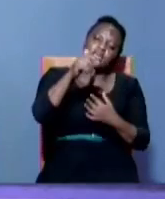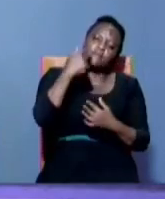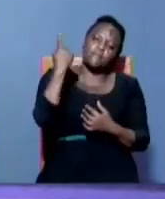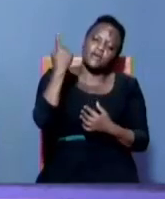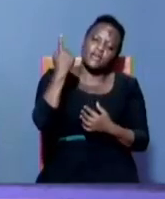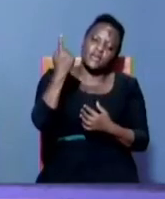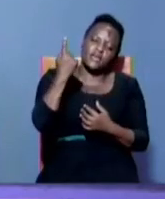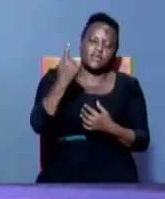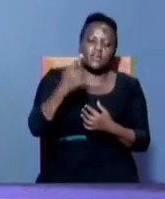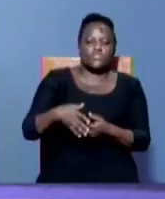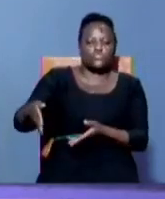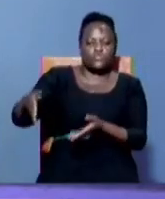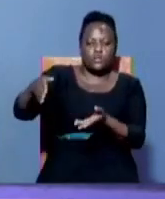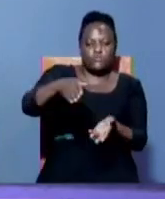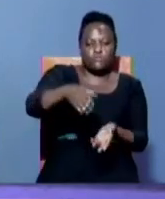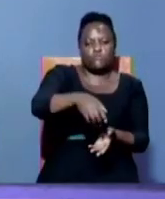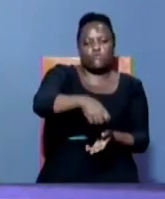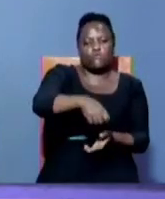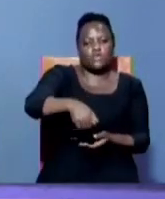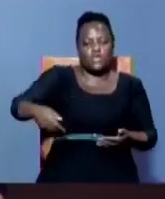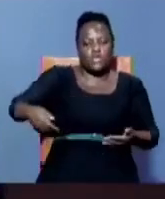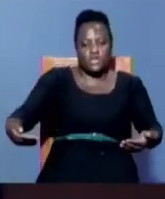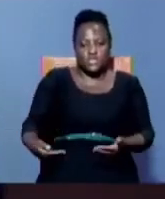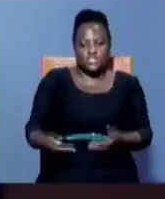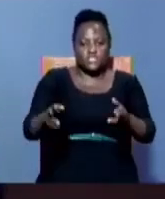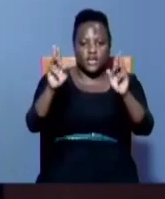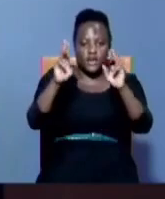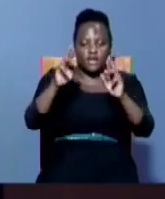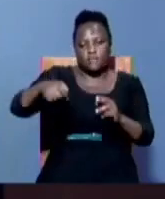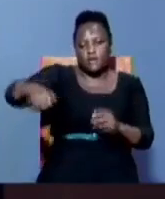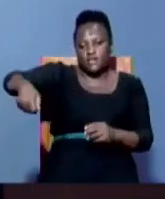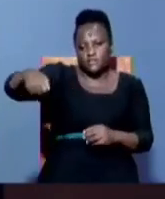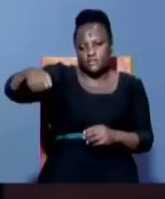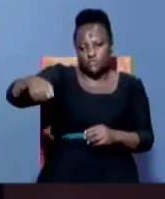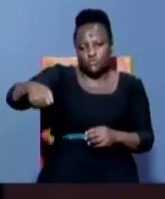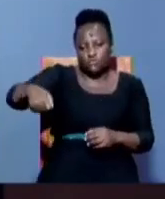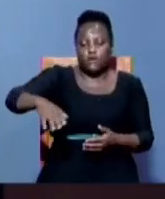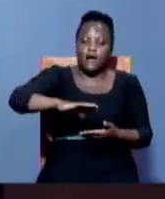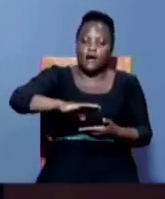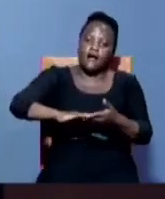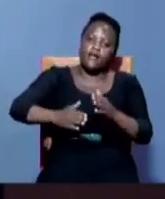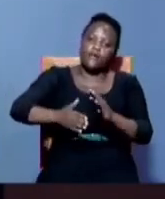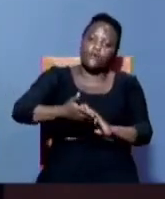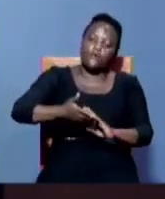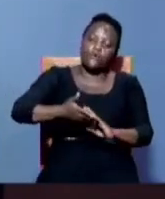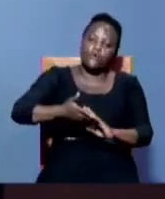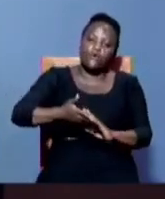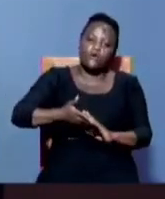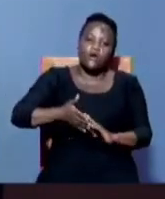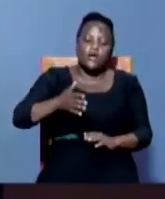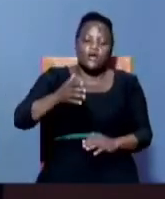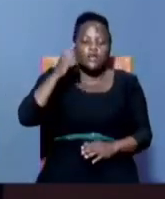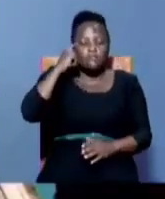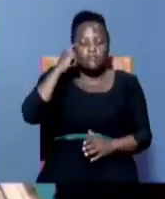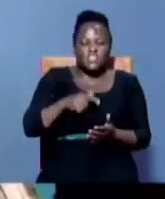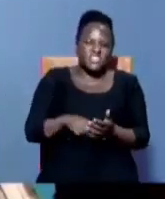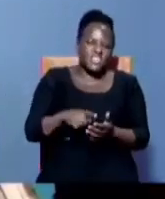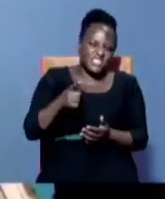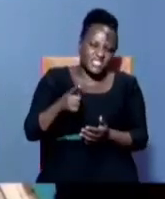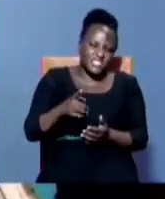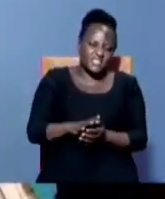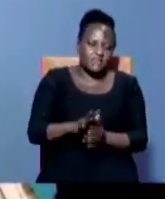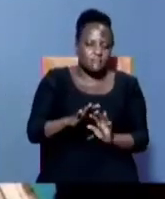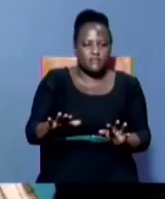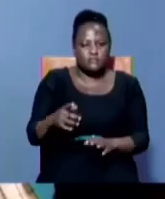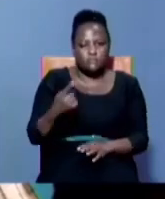cha rehema na kwenye sanduku la agano. Hii inamaanisha nini basi? Inamaanisha nini basi? Sikiliza.